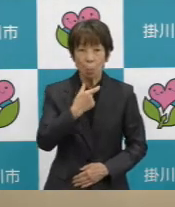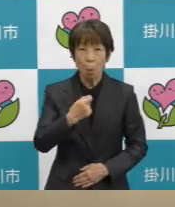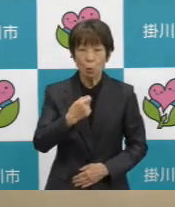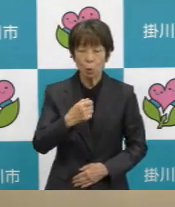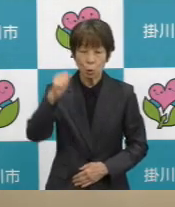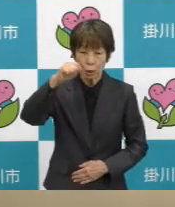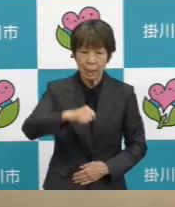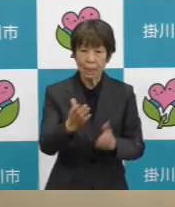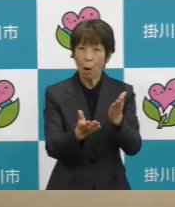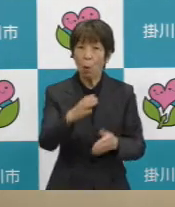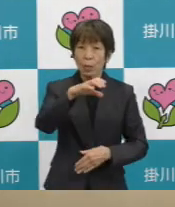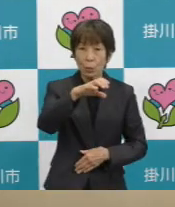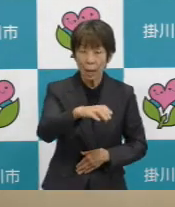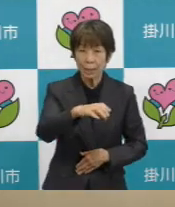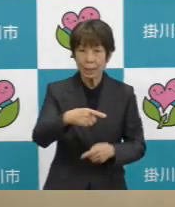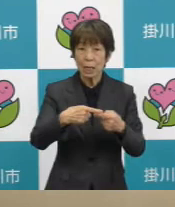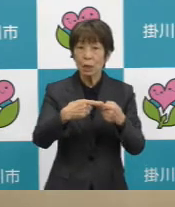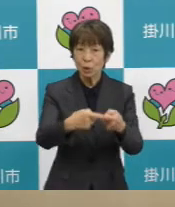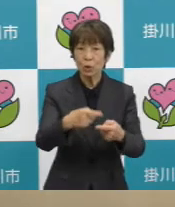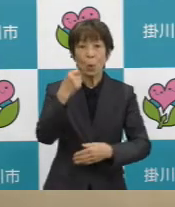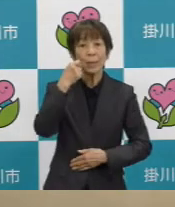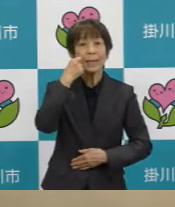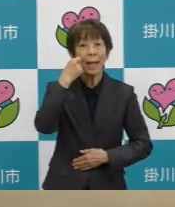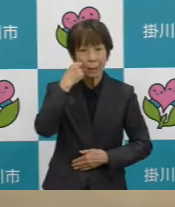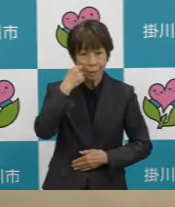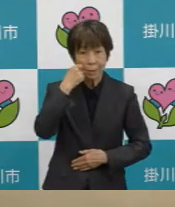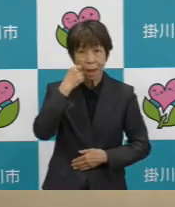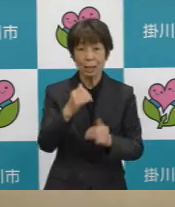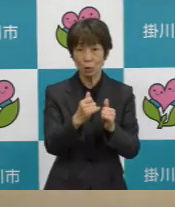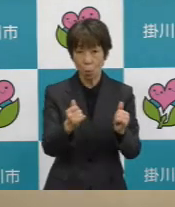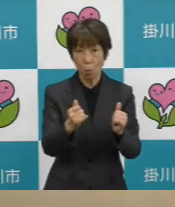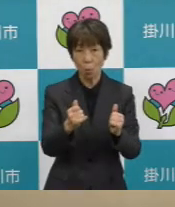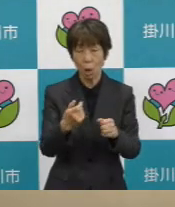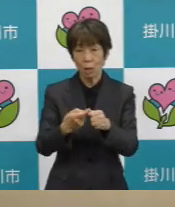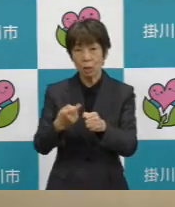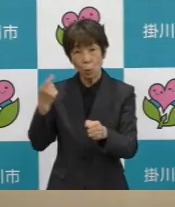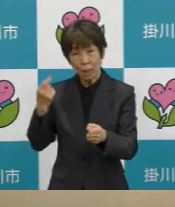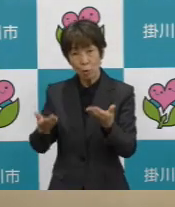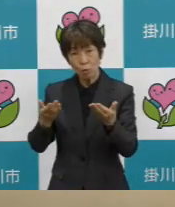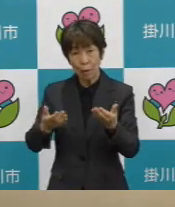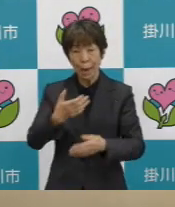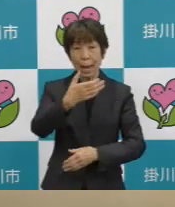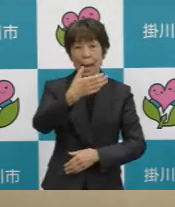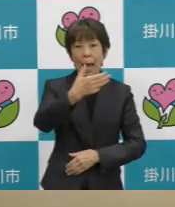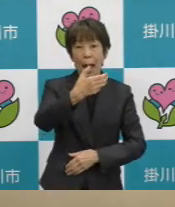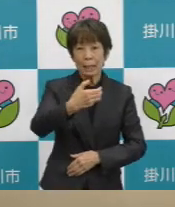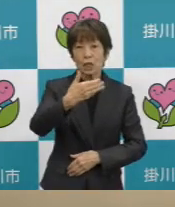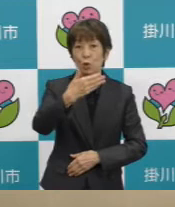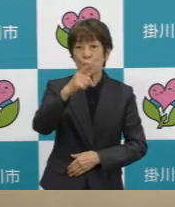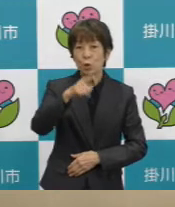認可保育園に入所できなかった方は、まあ、昨年より89人減